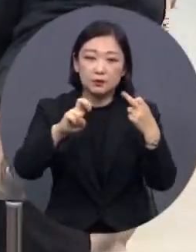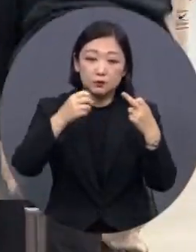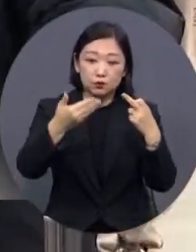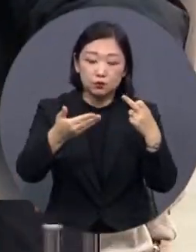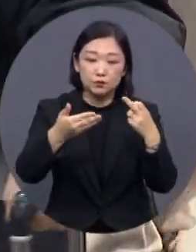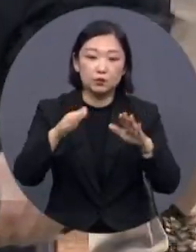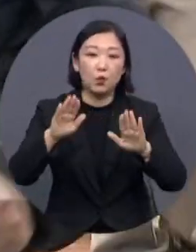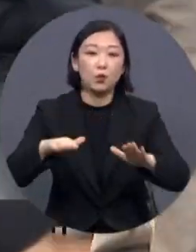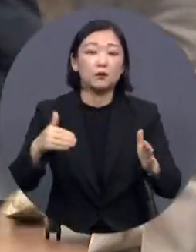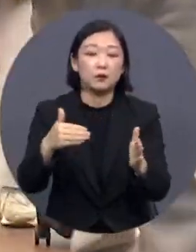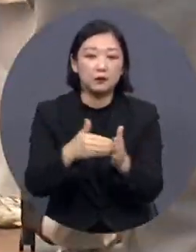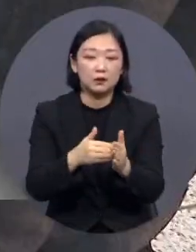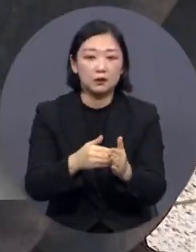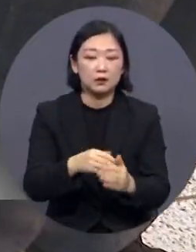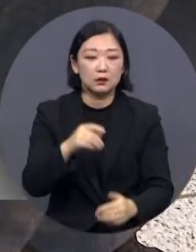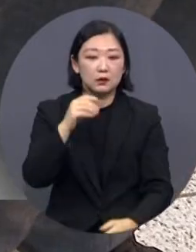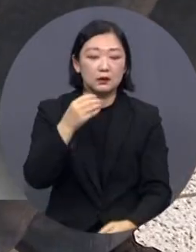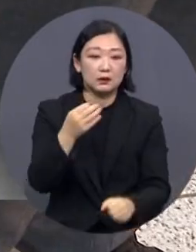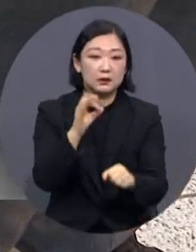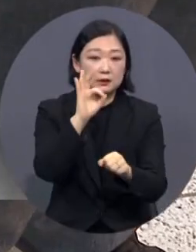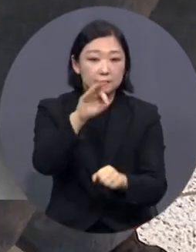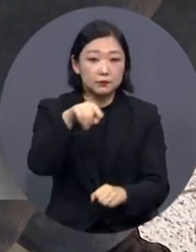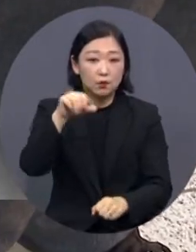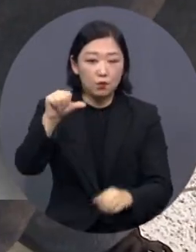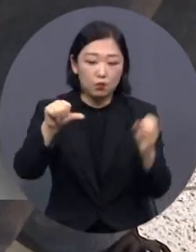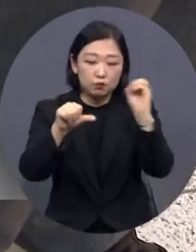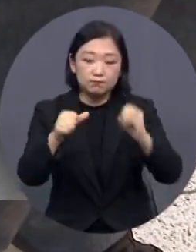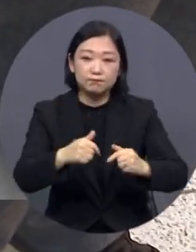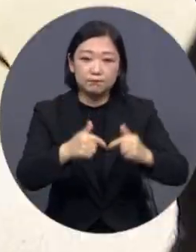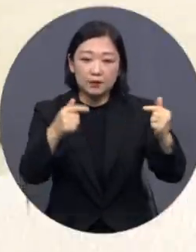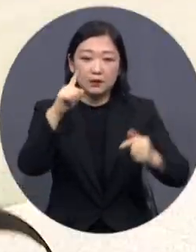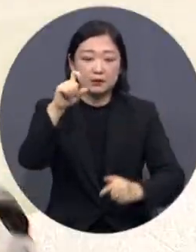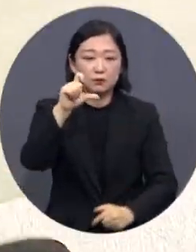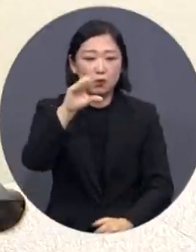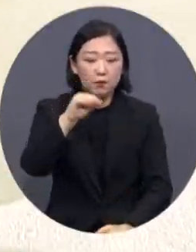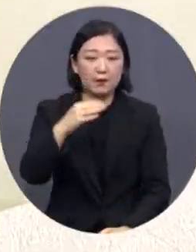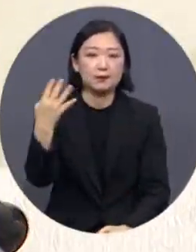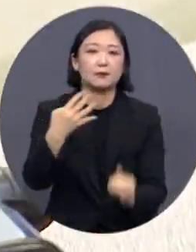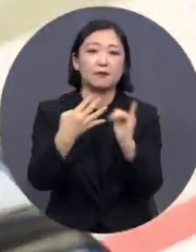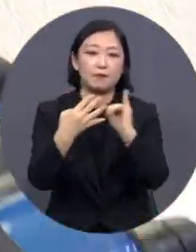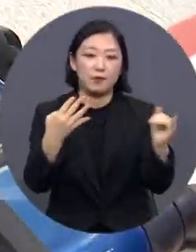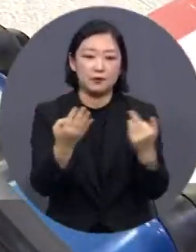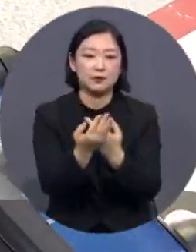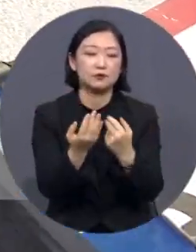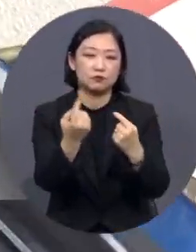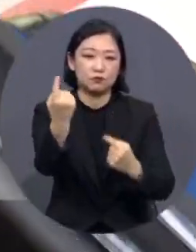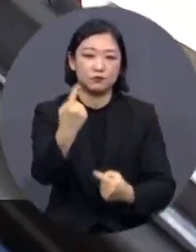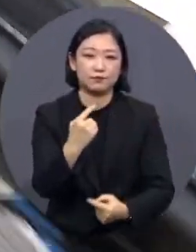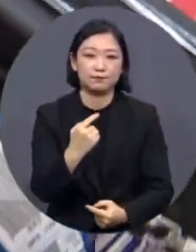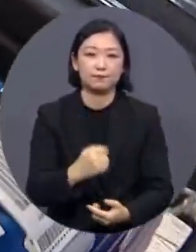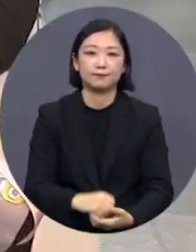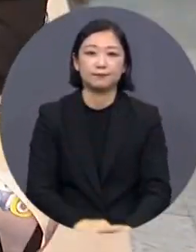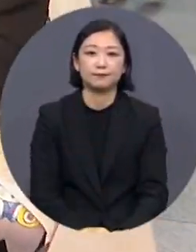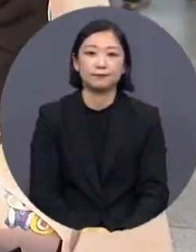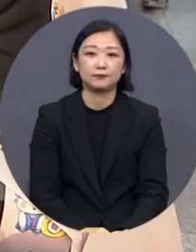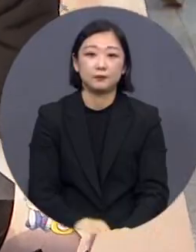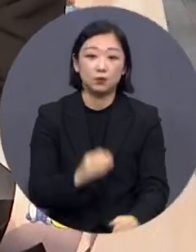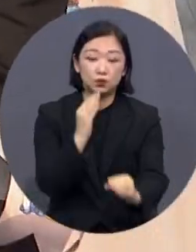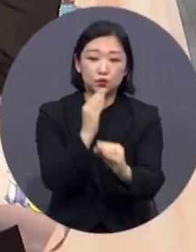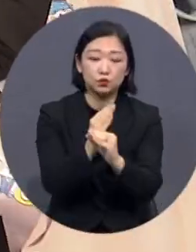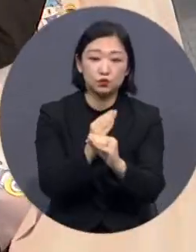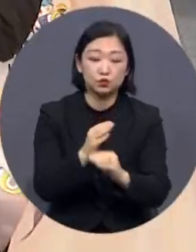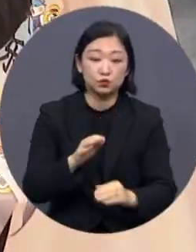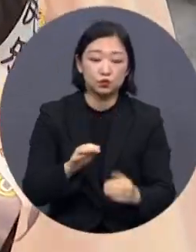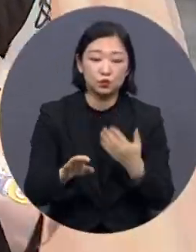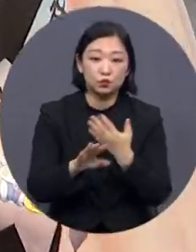연휴 기간 지난해보다 10.5% 늘어난 15만 4천 명이 제주를 찾았습니다. 이 가운데